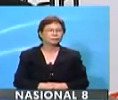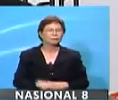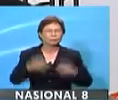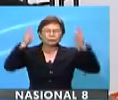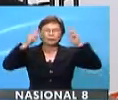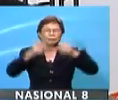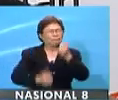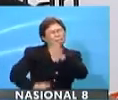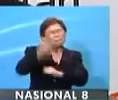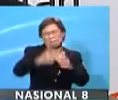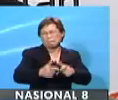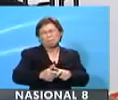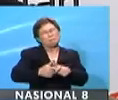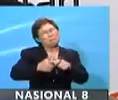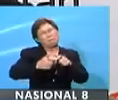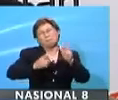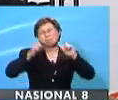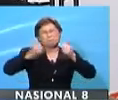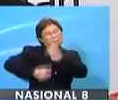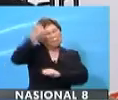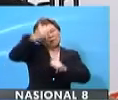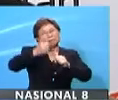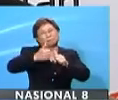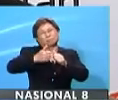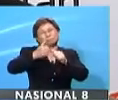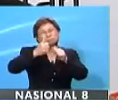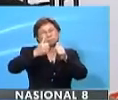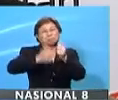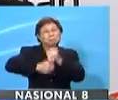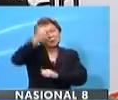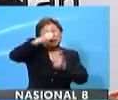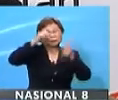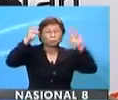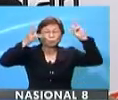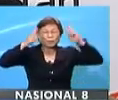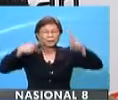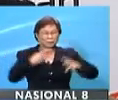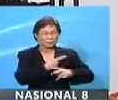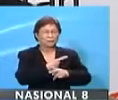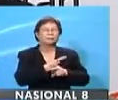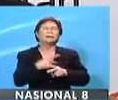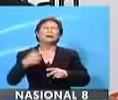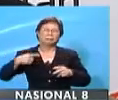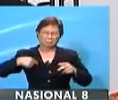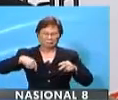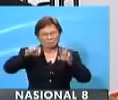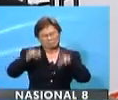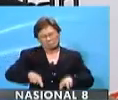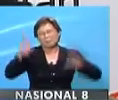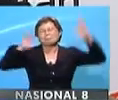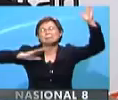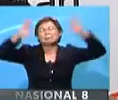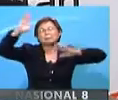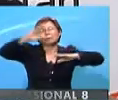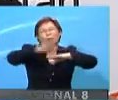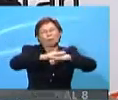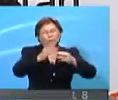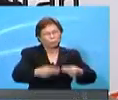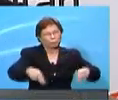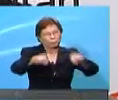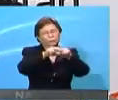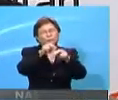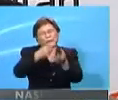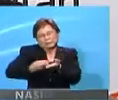us will be the challenges we're facing in convincing our people on the value of having a